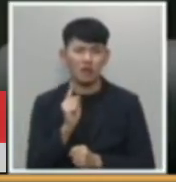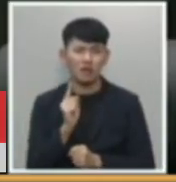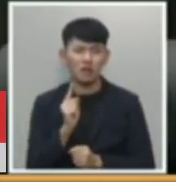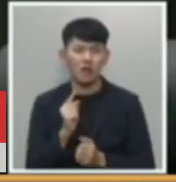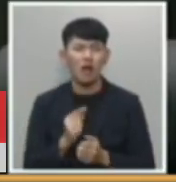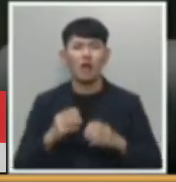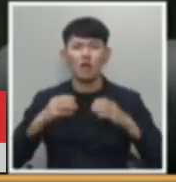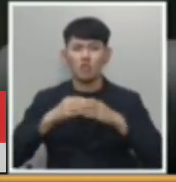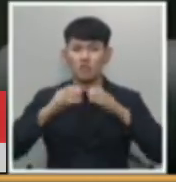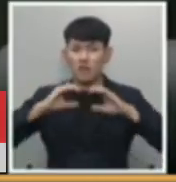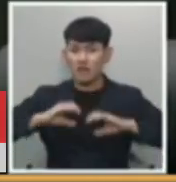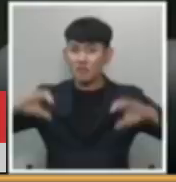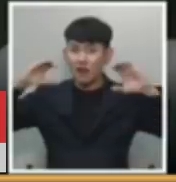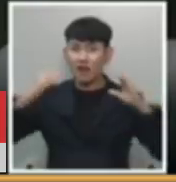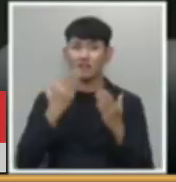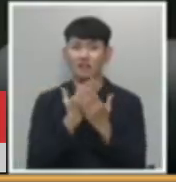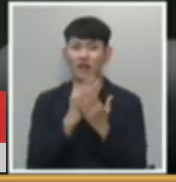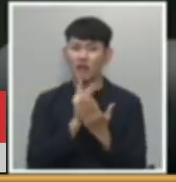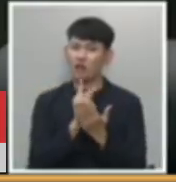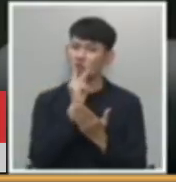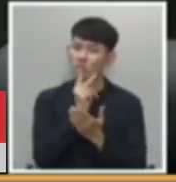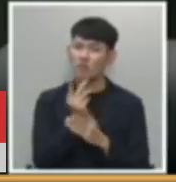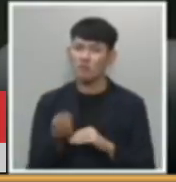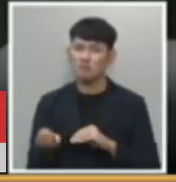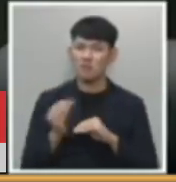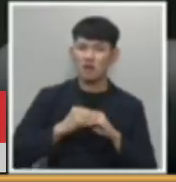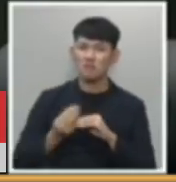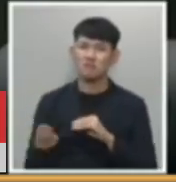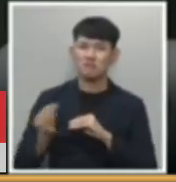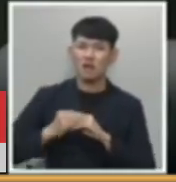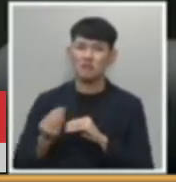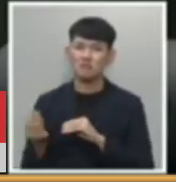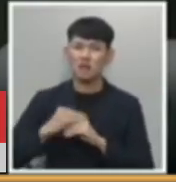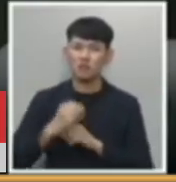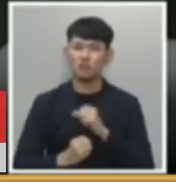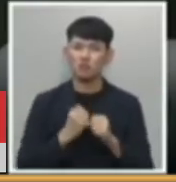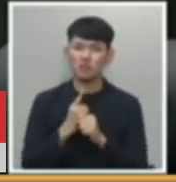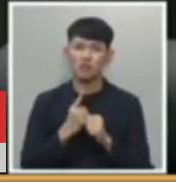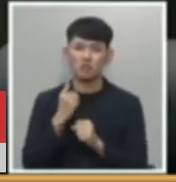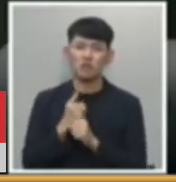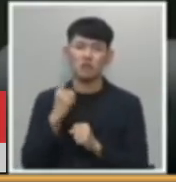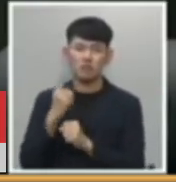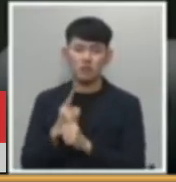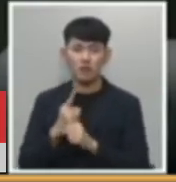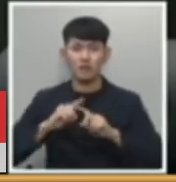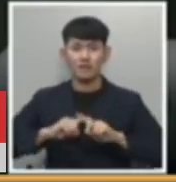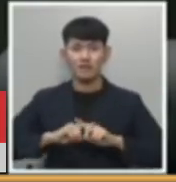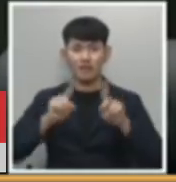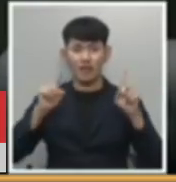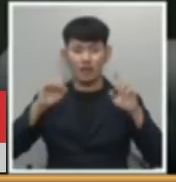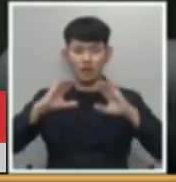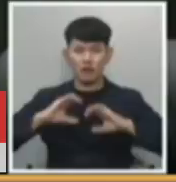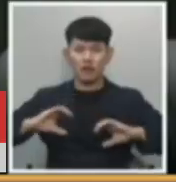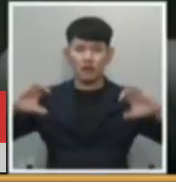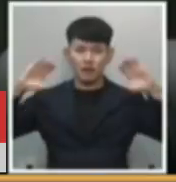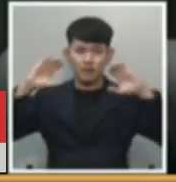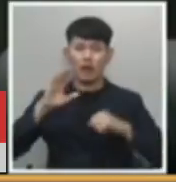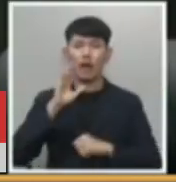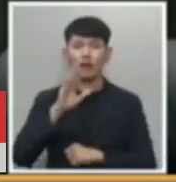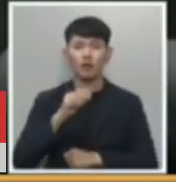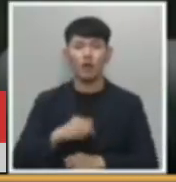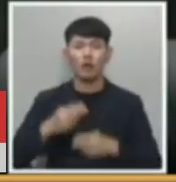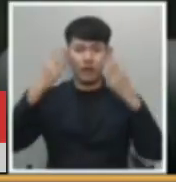รัฐบาลกู้เงินเพิ่มขึ้นหนักขึ้นทุกปีทุกปีแต่รัฐบาลของพลเอกประยุทธ์เนี่ยนะครับ